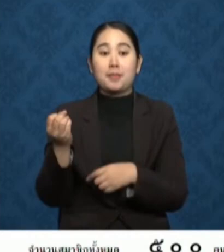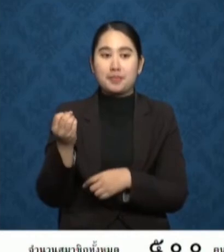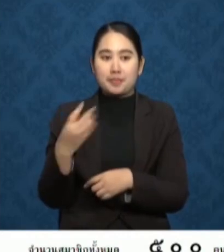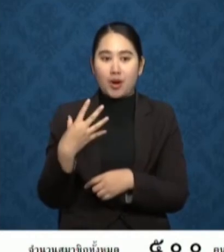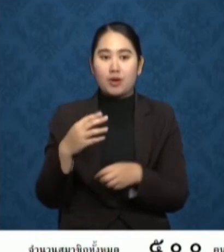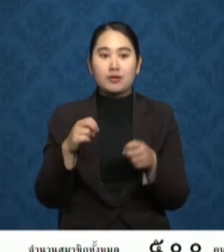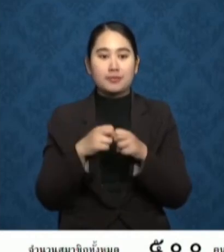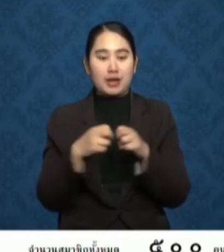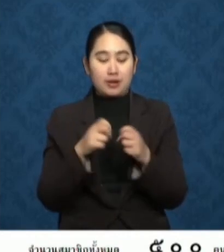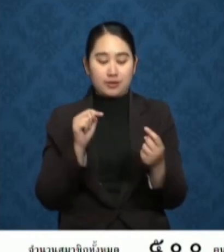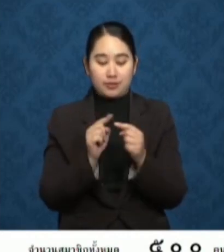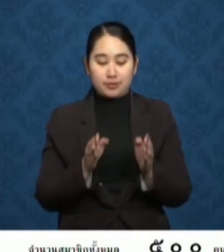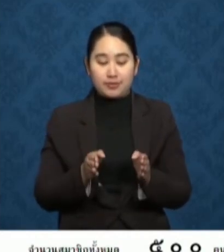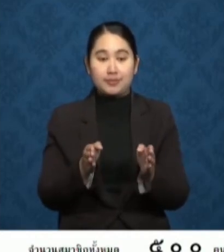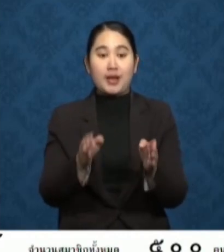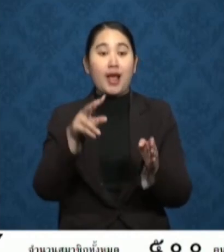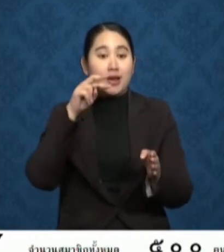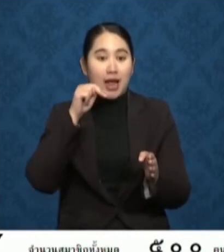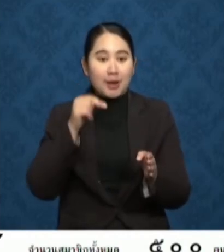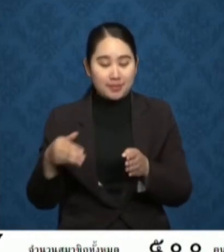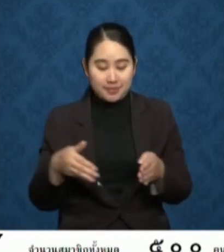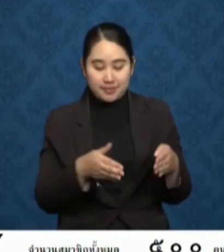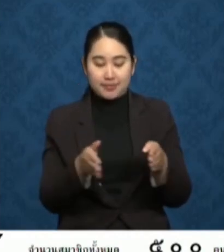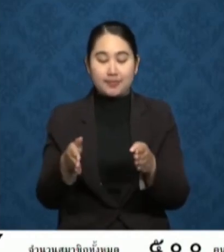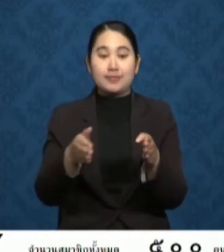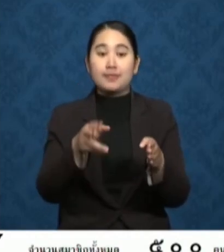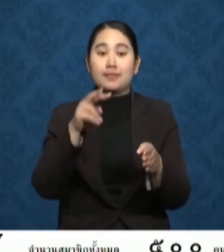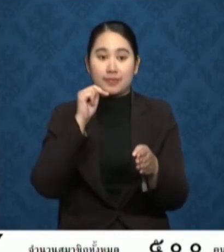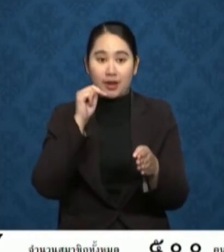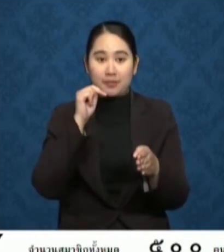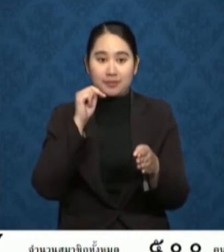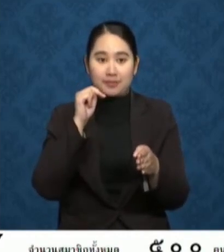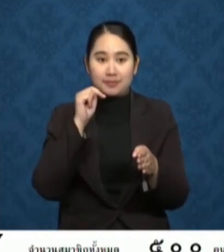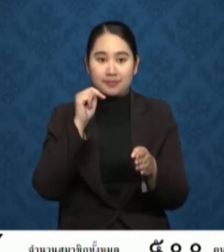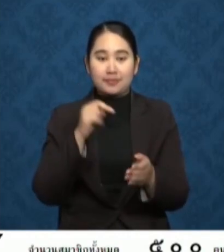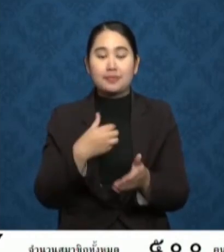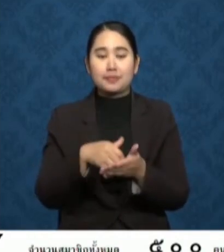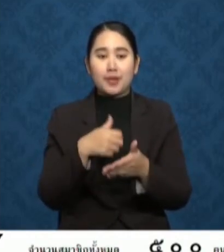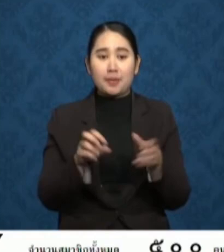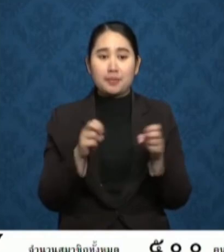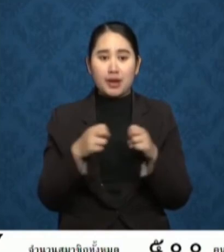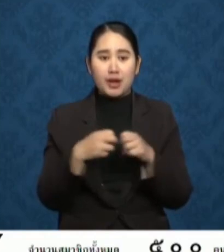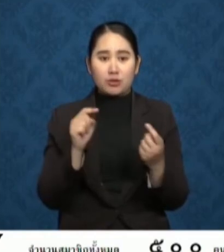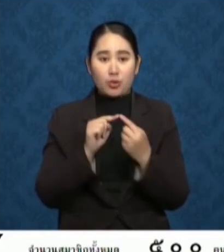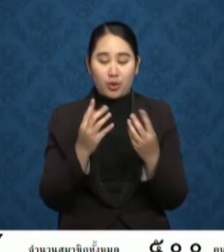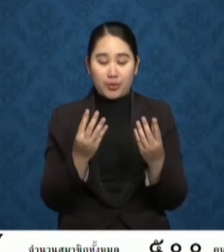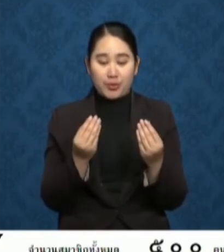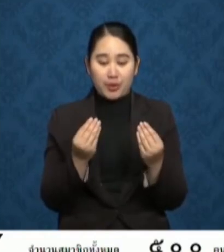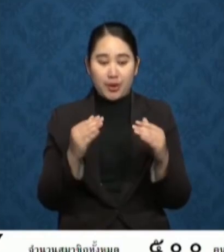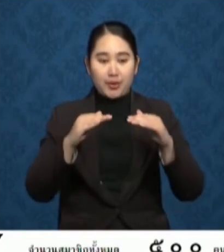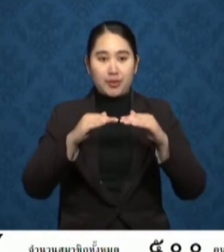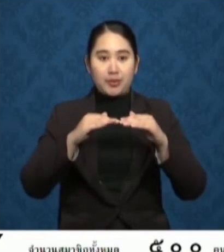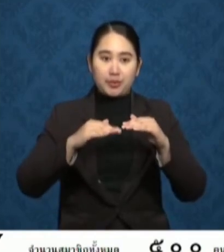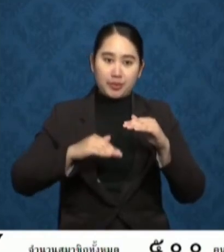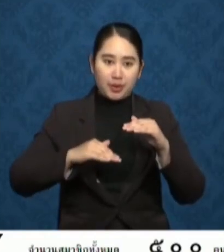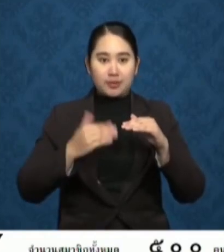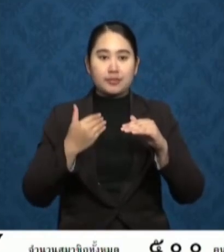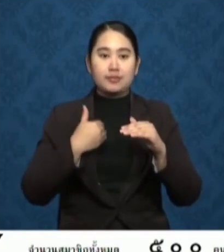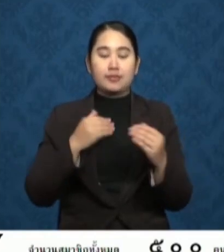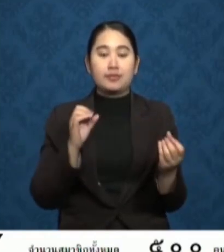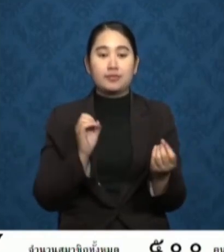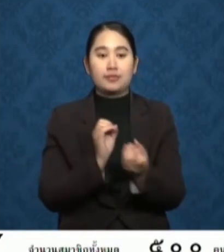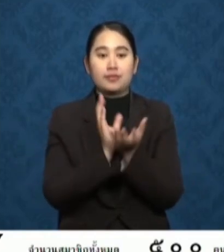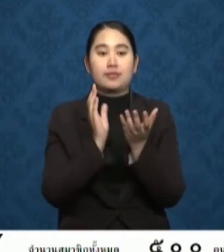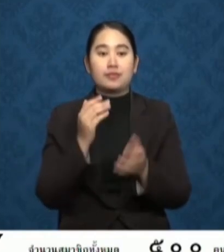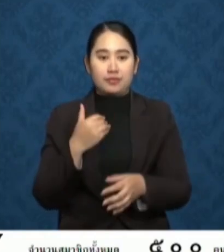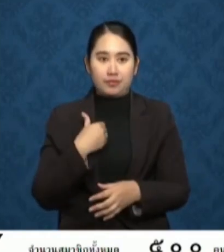้งถอัตรรายของเส้นทางน้ำจากคลองพรุ ในพ้นที่หมู่ที่ 6 ที่มีการกัดเส้อจนเป็นพื้นถนนเสย